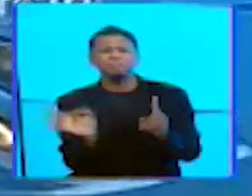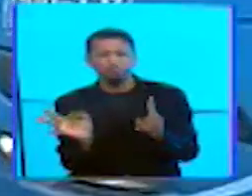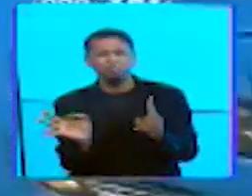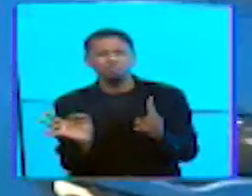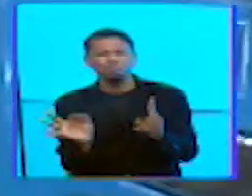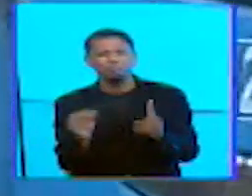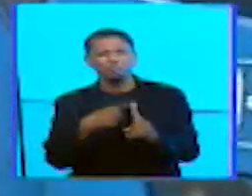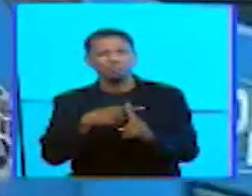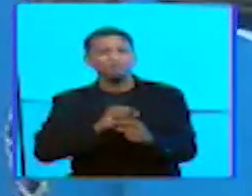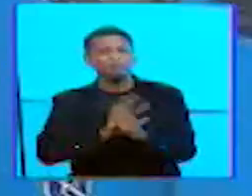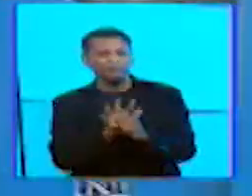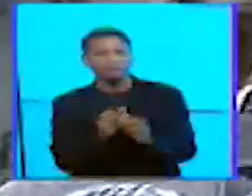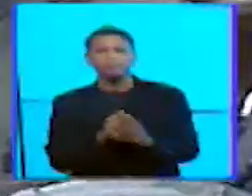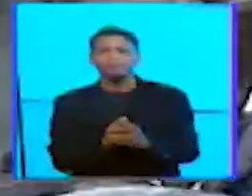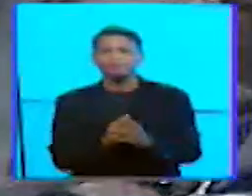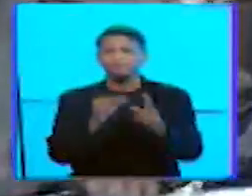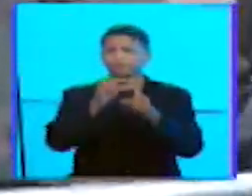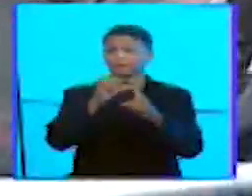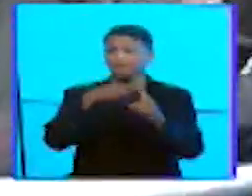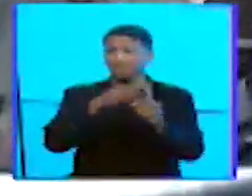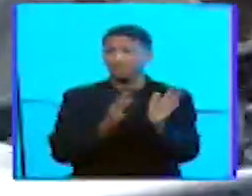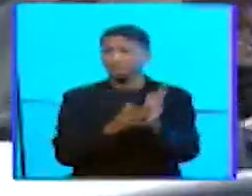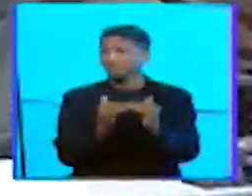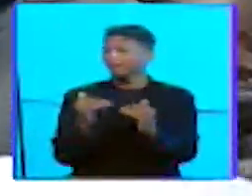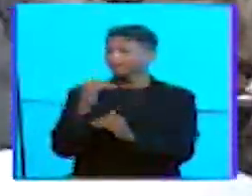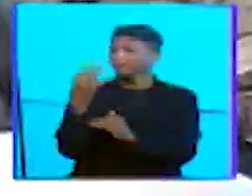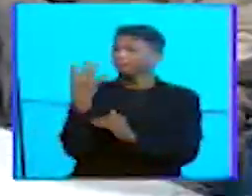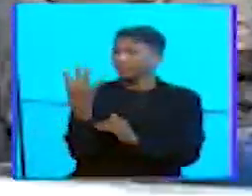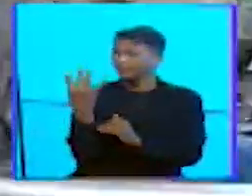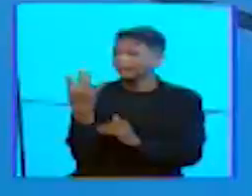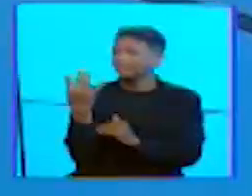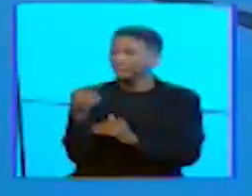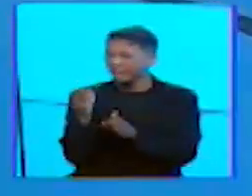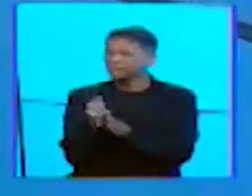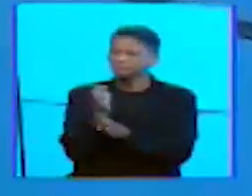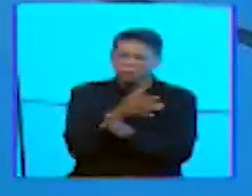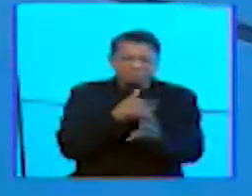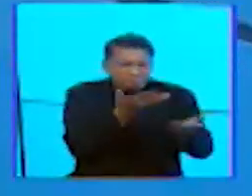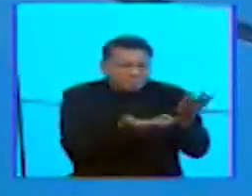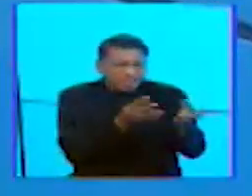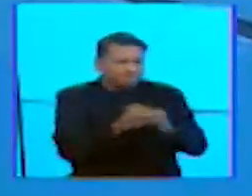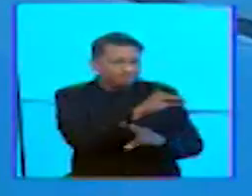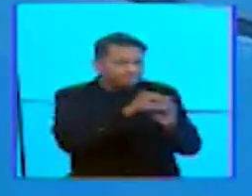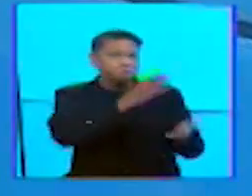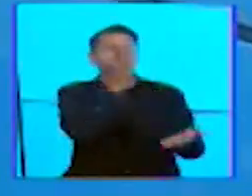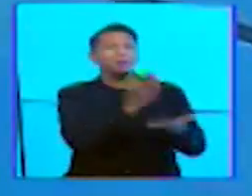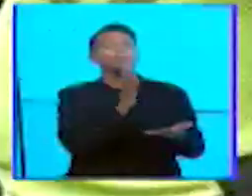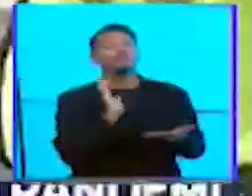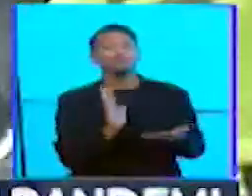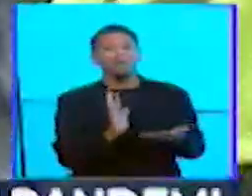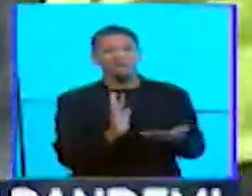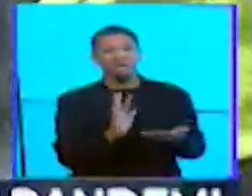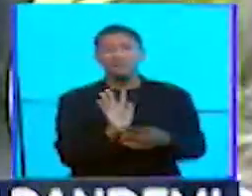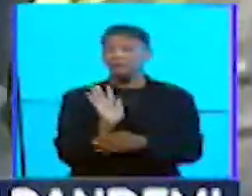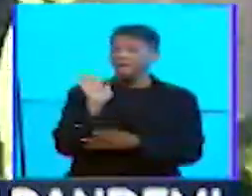Kebijakan perpanjangan PPKM level 4 tentu diambil dengan pertimbangan matang demi memutus rantai penularan kasus serta mencegah tenaga kesehatan semakin